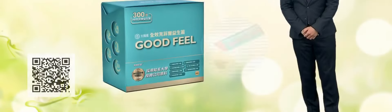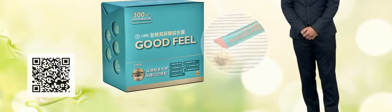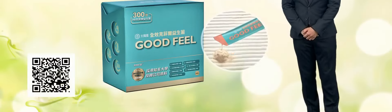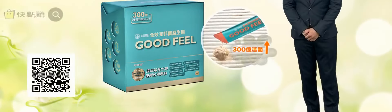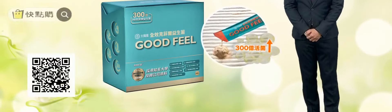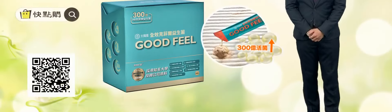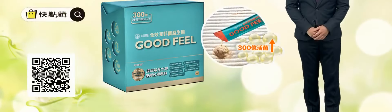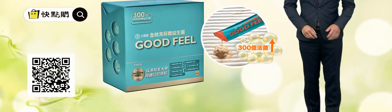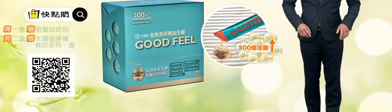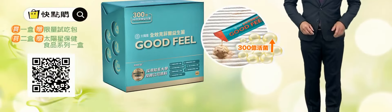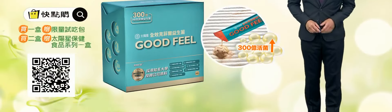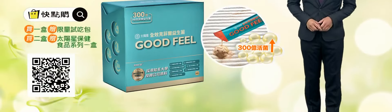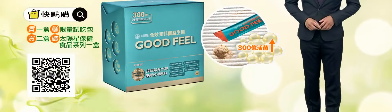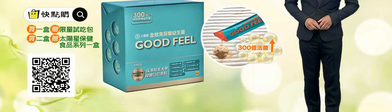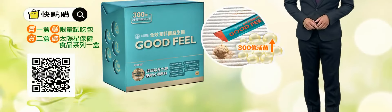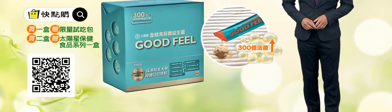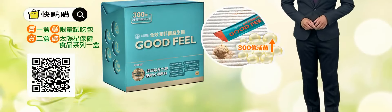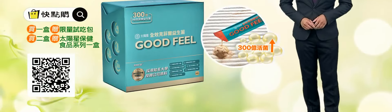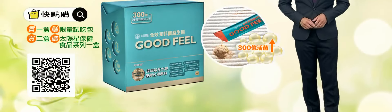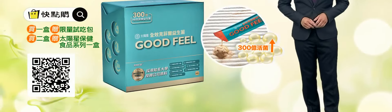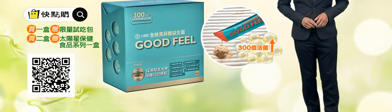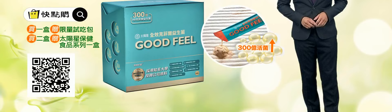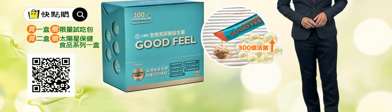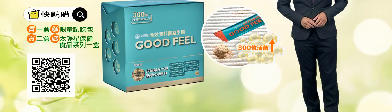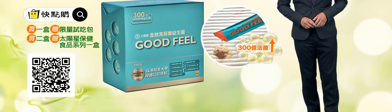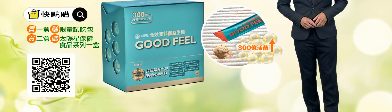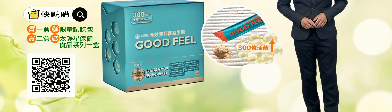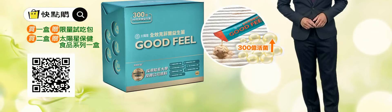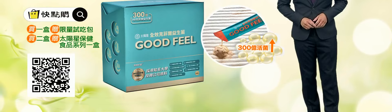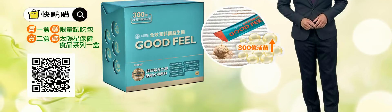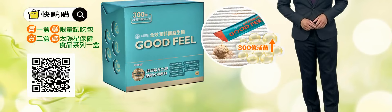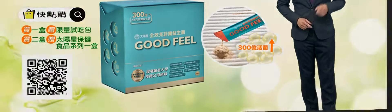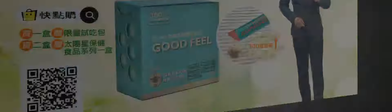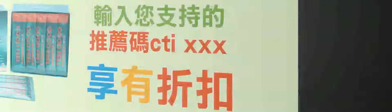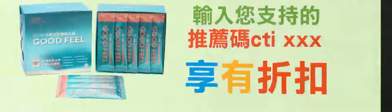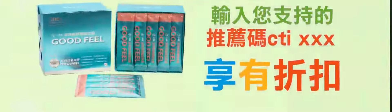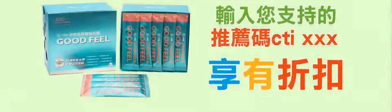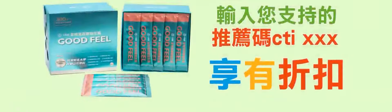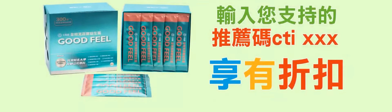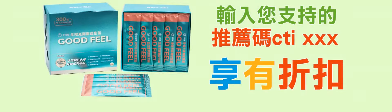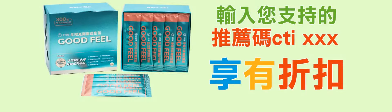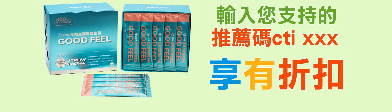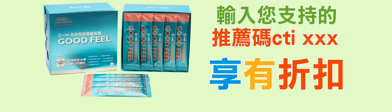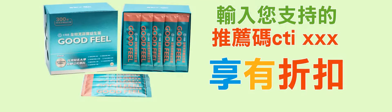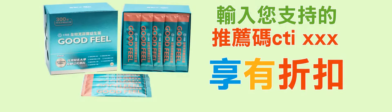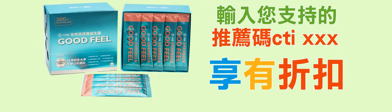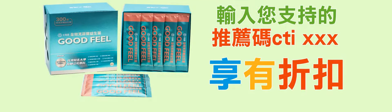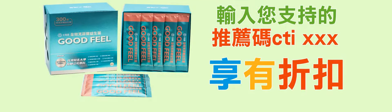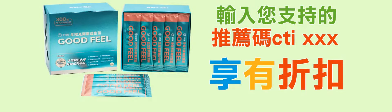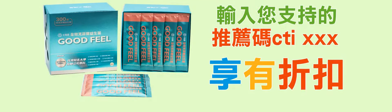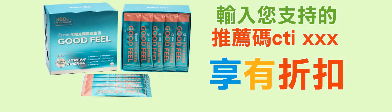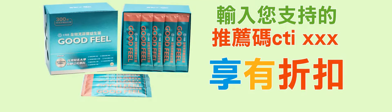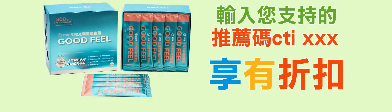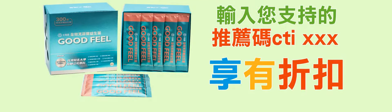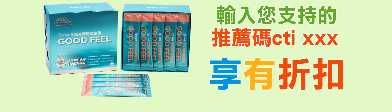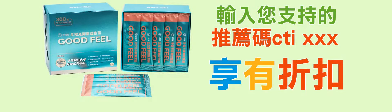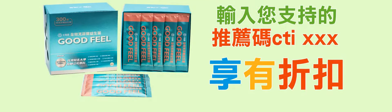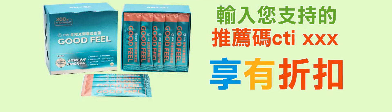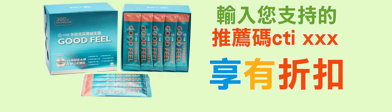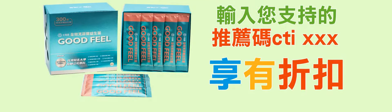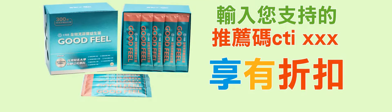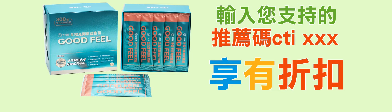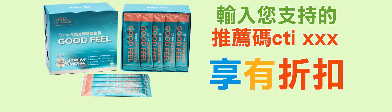斐尔，时刻美好 ，Good feel feel good， 请上快点购健康下单，输入推荐代码有额外的折扣。